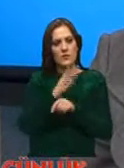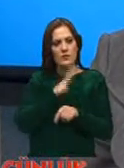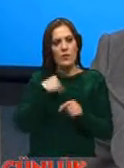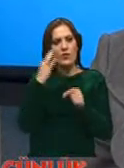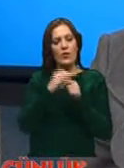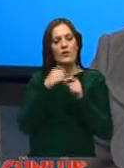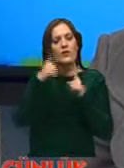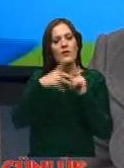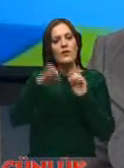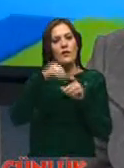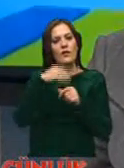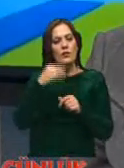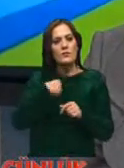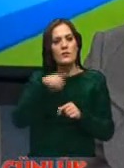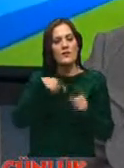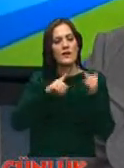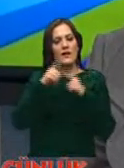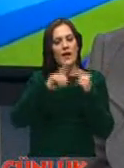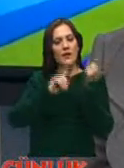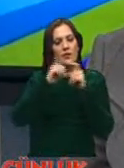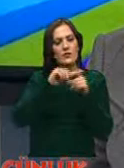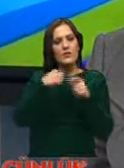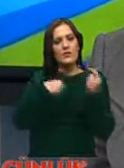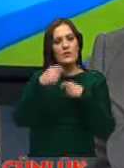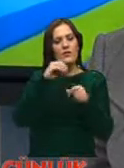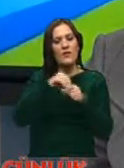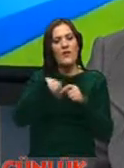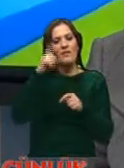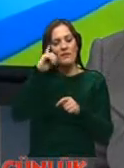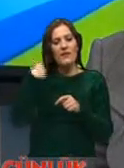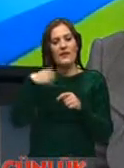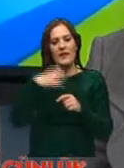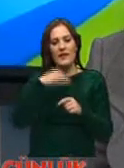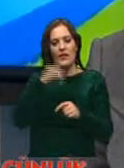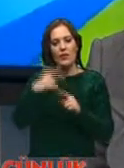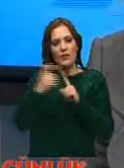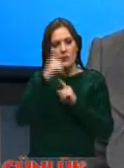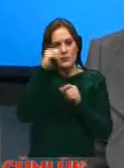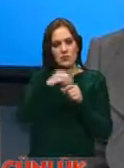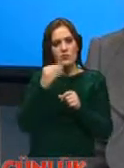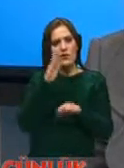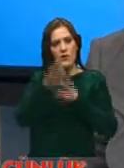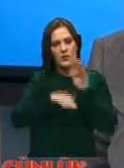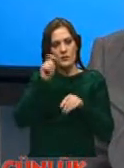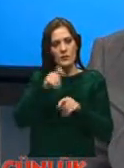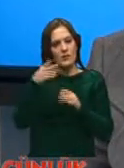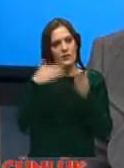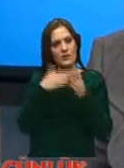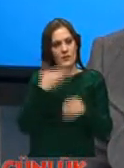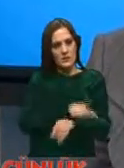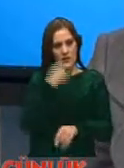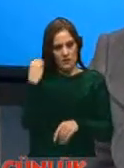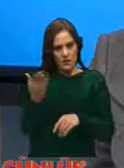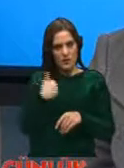ODTÜ Teknokent olarak biz özellikle teknoloji firmalarının fikri mülkiyet haklarının korunması için de pek çok adım atıp onlara danışmanlık hizmeti